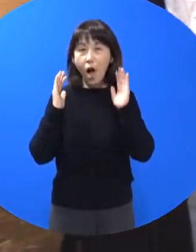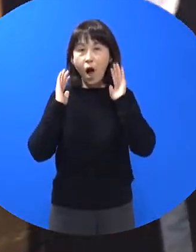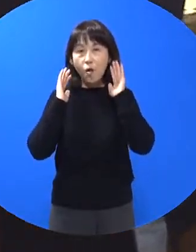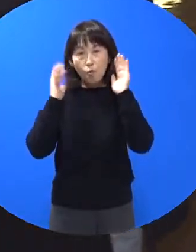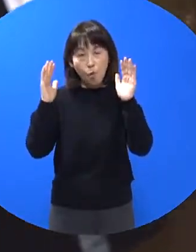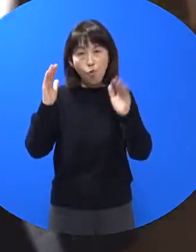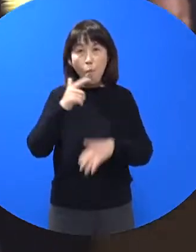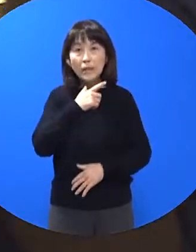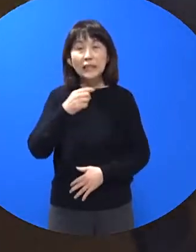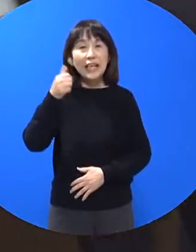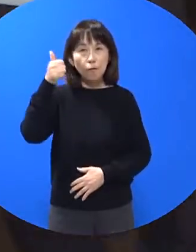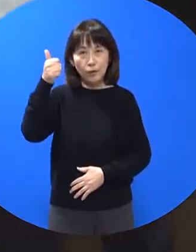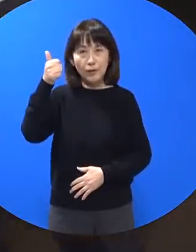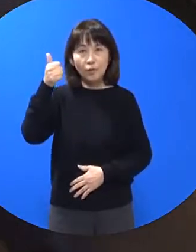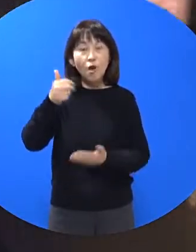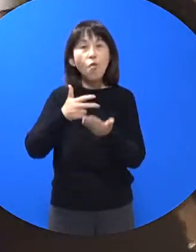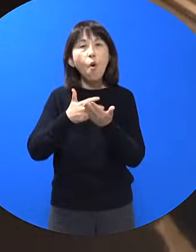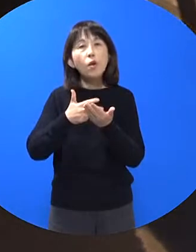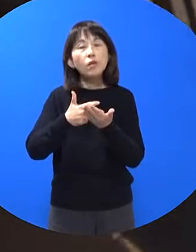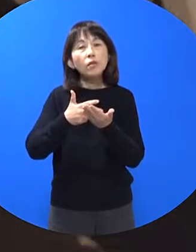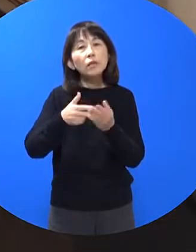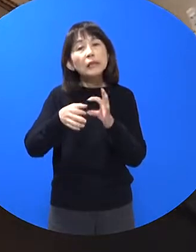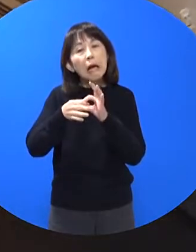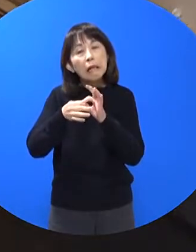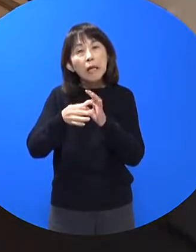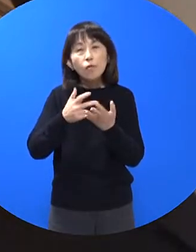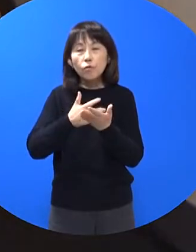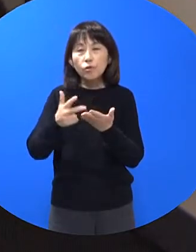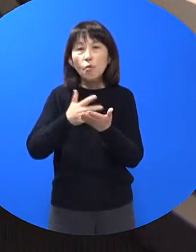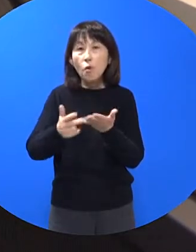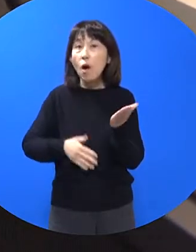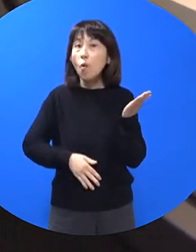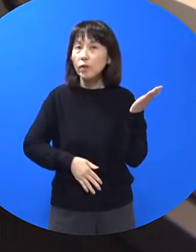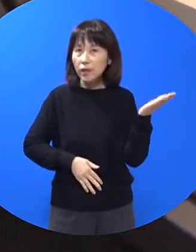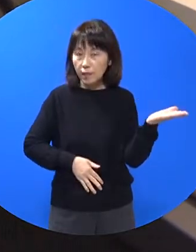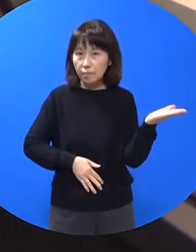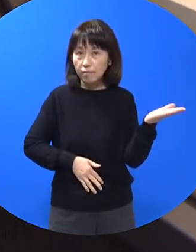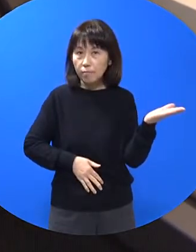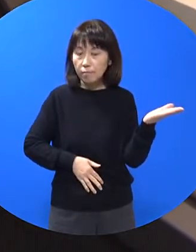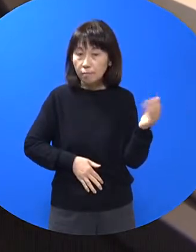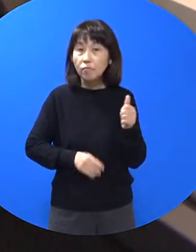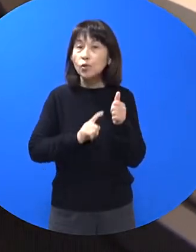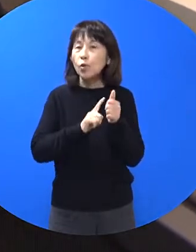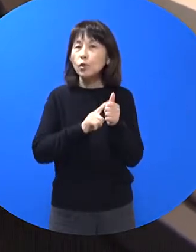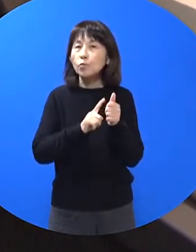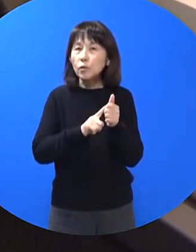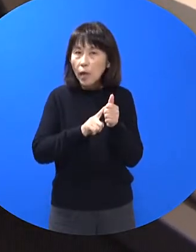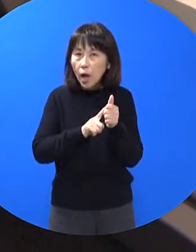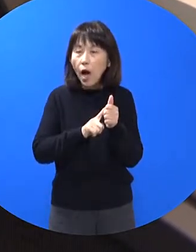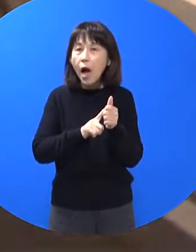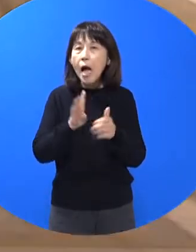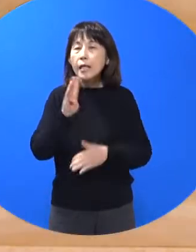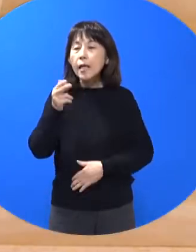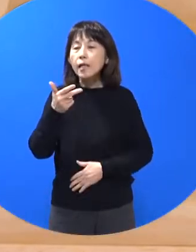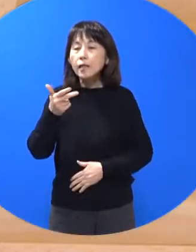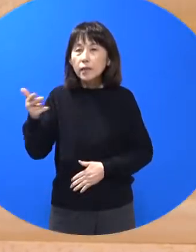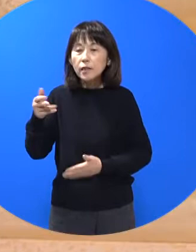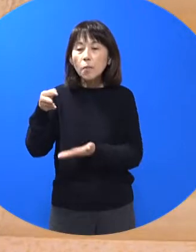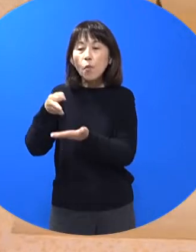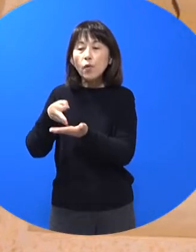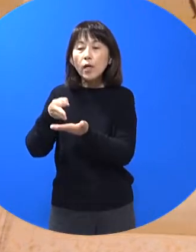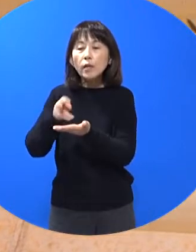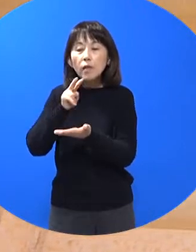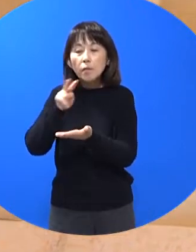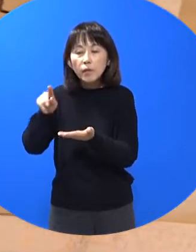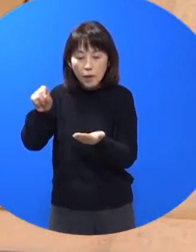連する資料がこちらになります。義宗が京都で実際に源氏物語を見て書き写した12月言